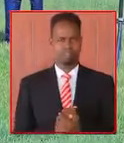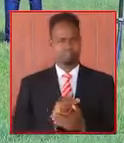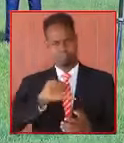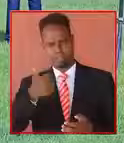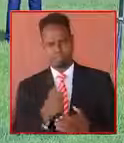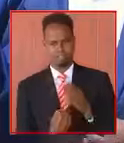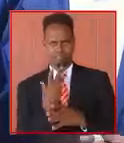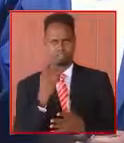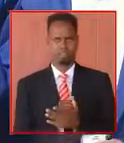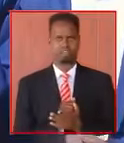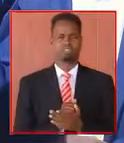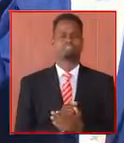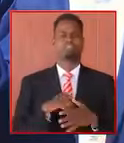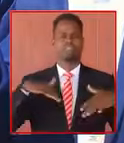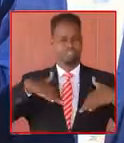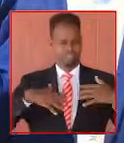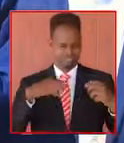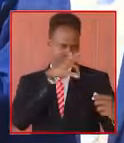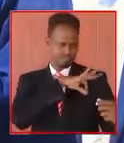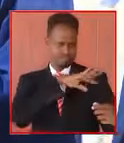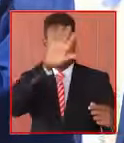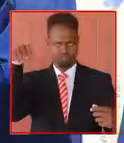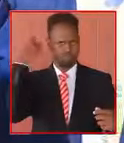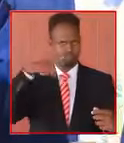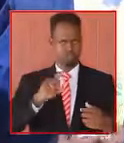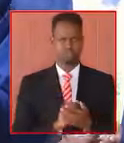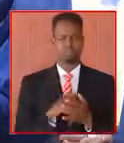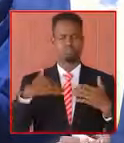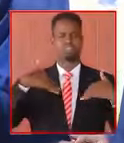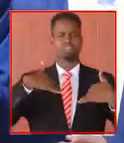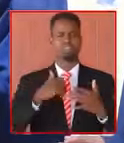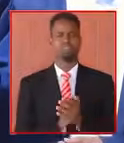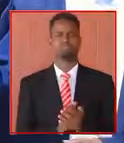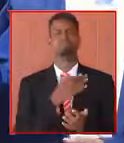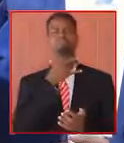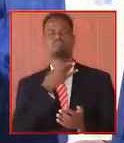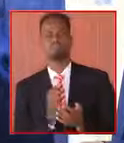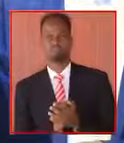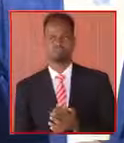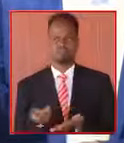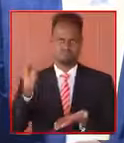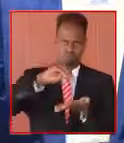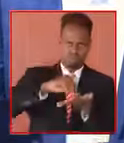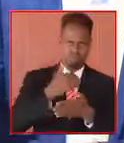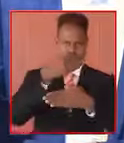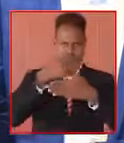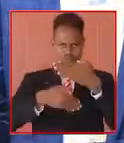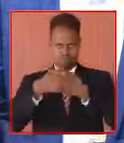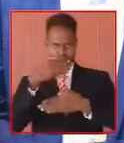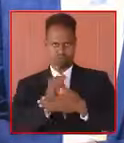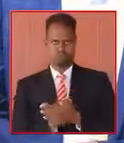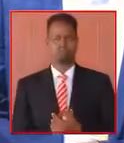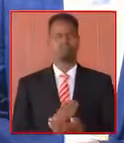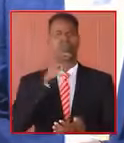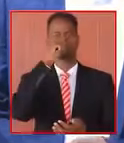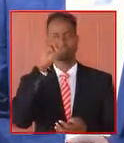oo midna qani yahay midna faqir yahay waligood ma heshiyaan isma afkartaan habeen walbo is haystaa haddii shirkadihii waaweynaa ay